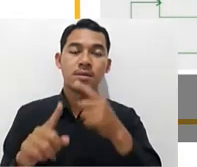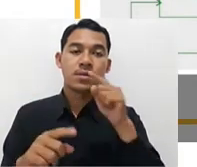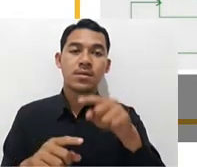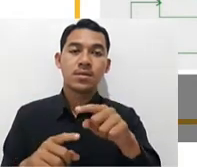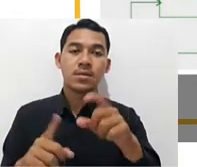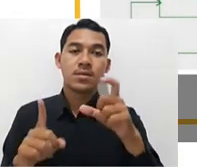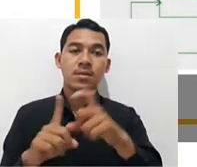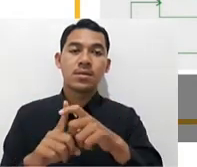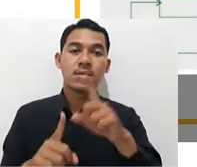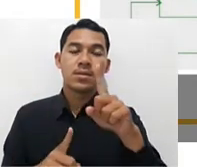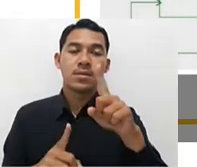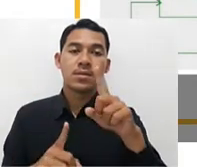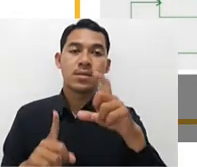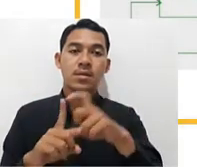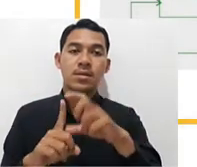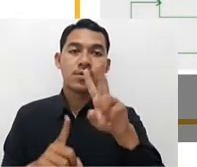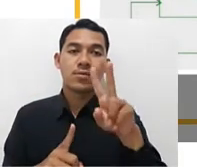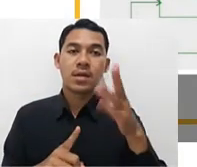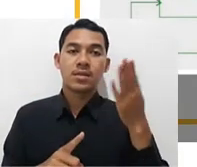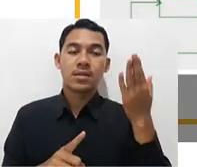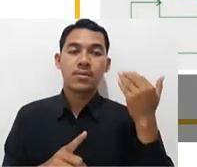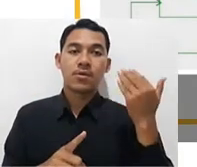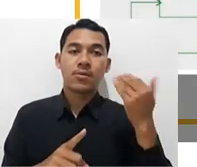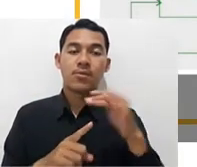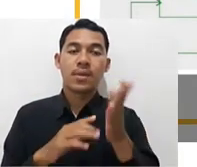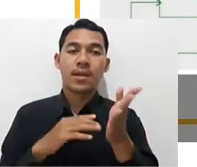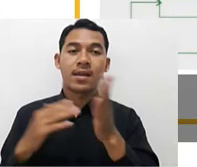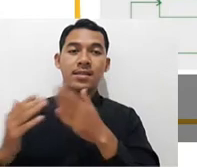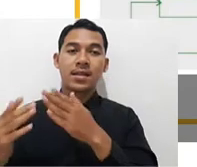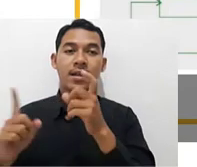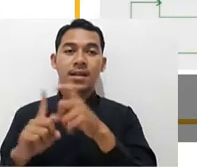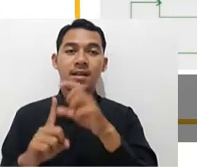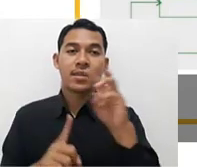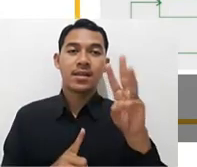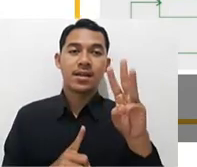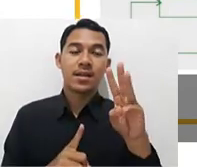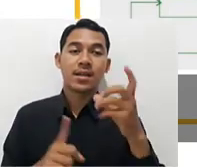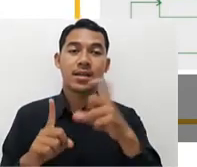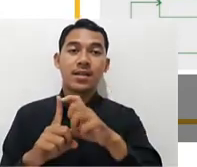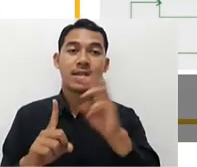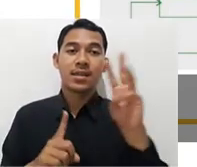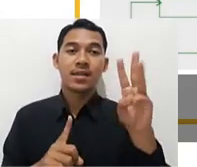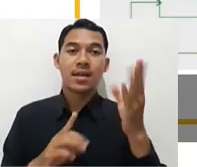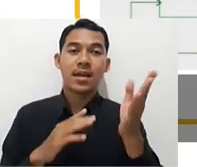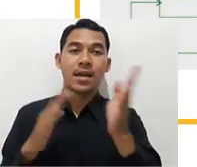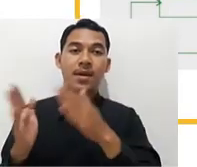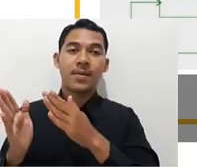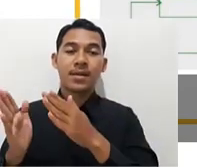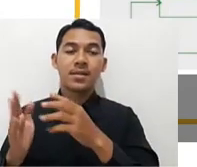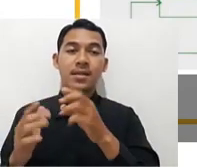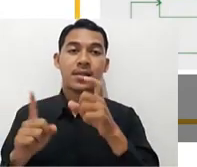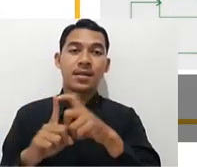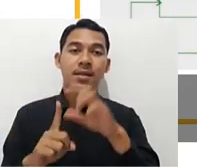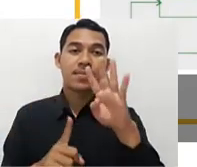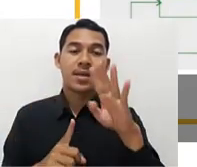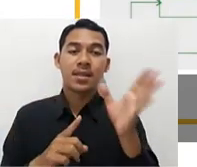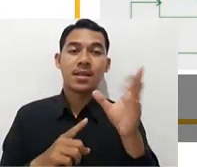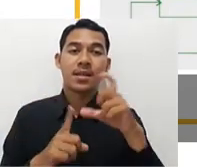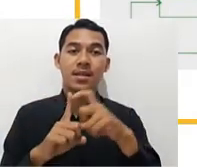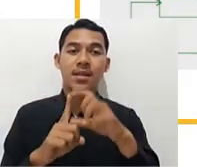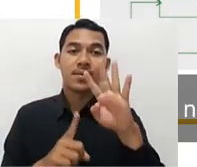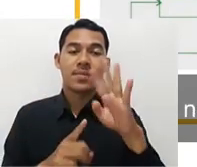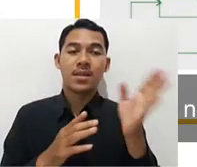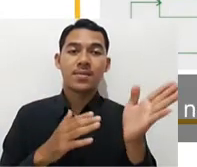Berarti nilai D2 sebelumnya dia bergeser ke nilai D3. Nilai D3 bakal bergeser ke nilai D4. D4 bakal bergeser ke